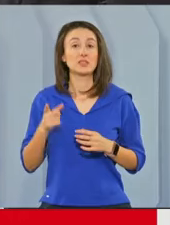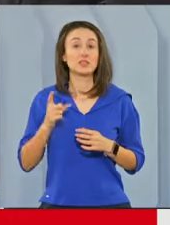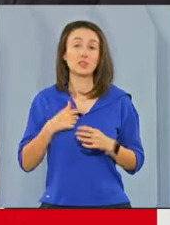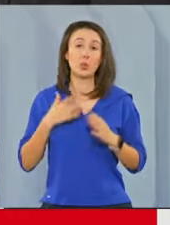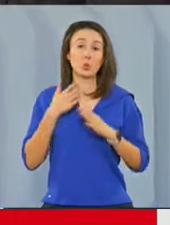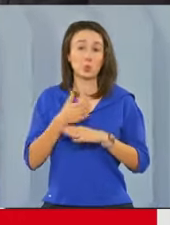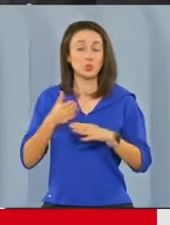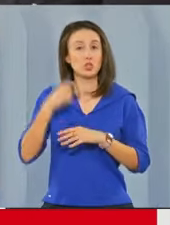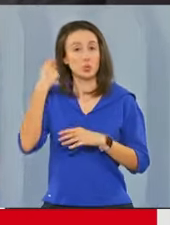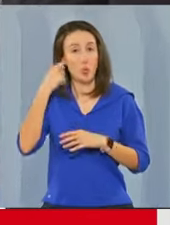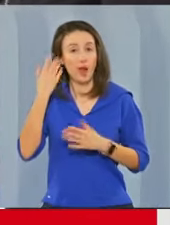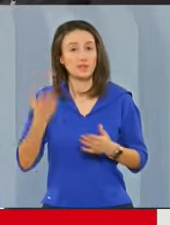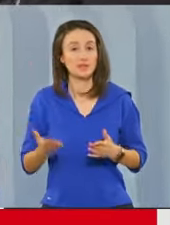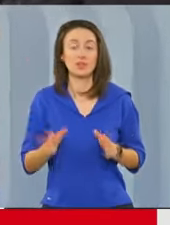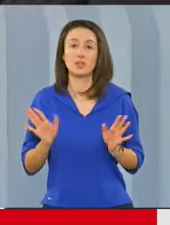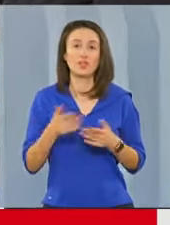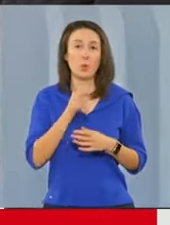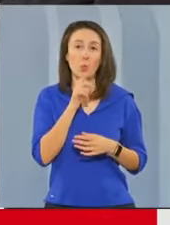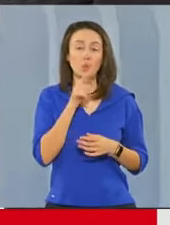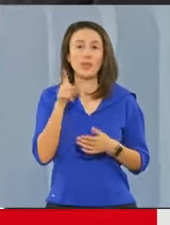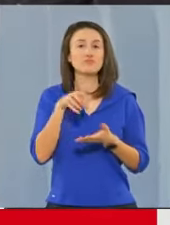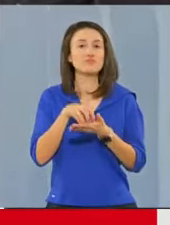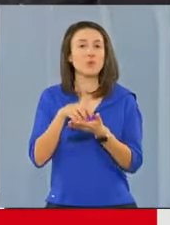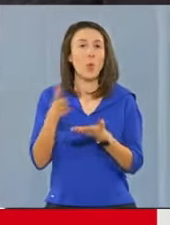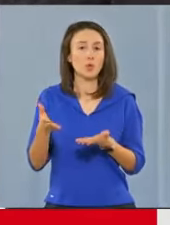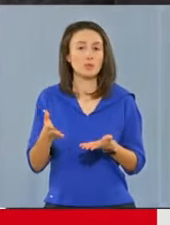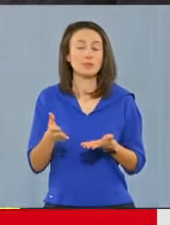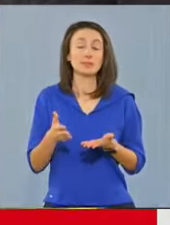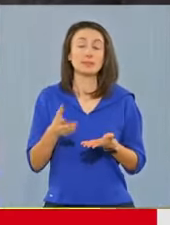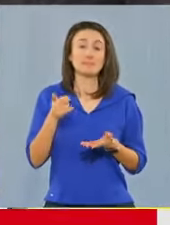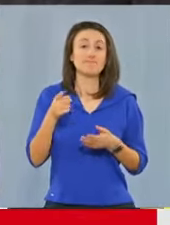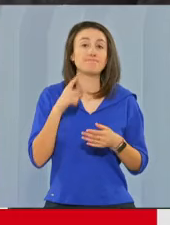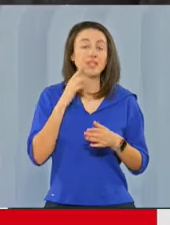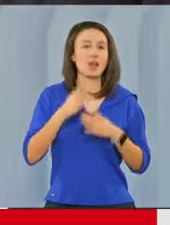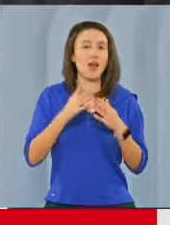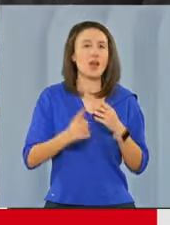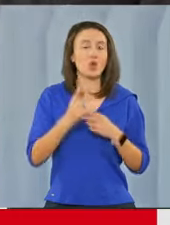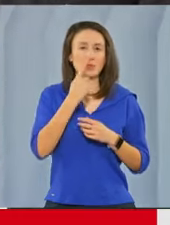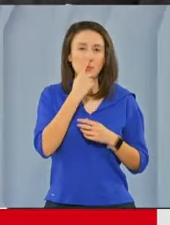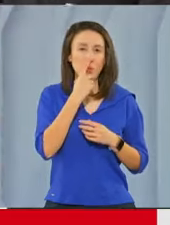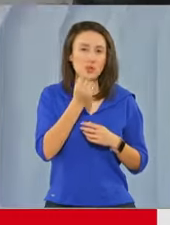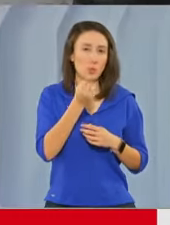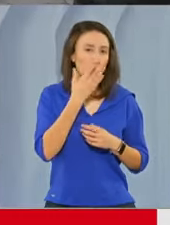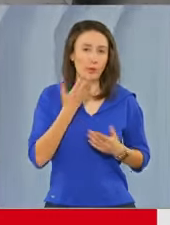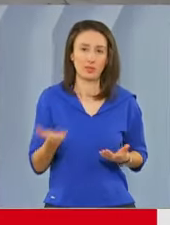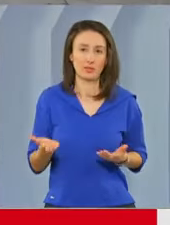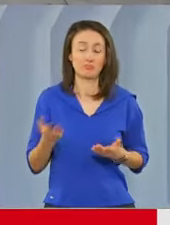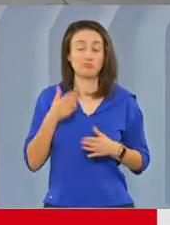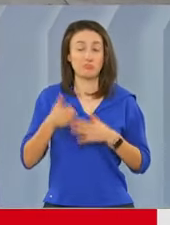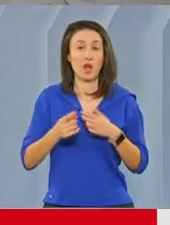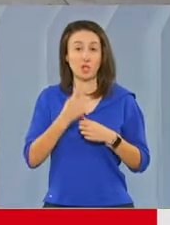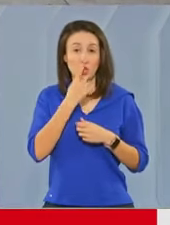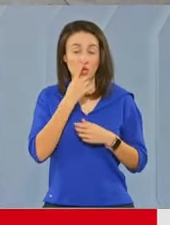duci la toaletă, indiferent în ce loc te duce, efectiv în gara de nord miroase urât. În gara de